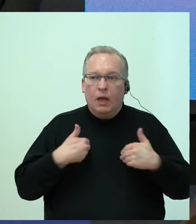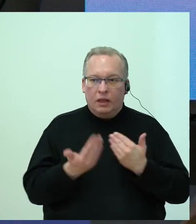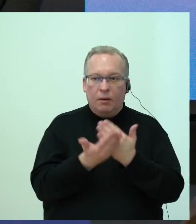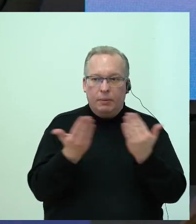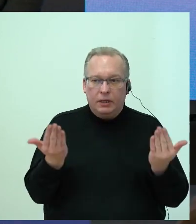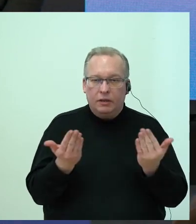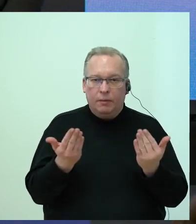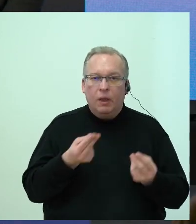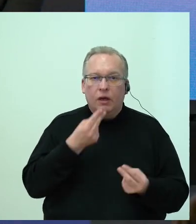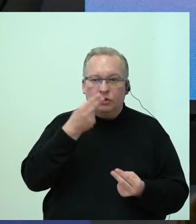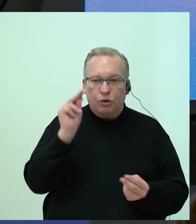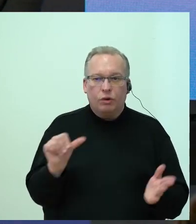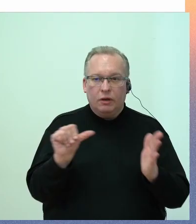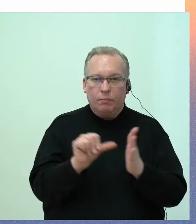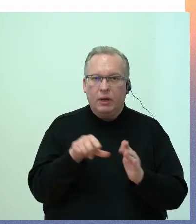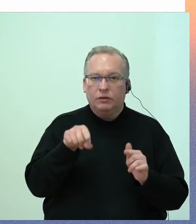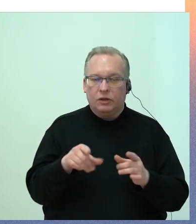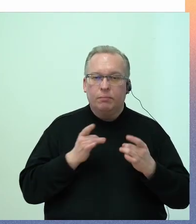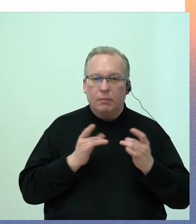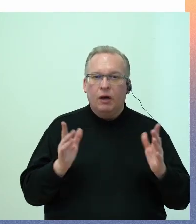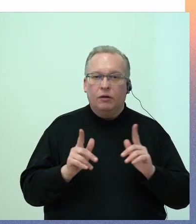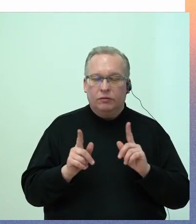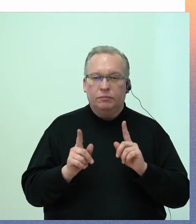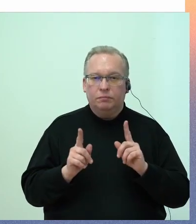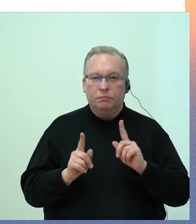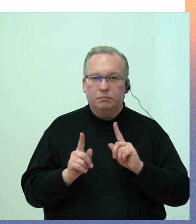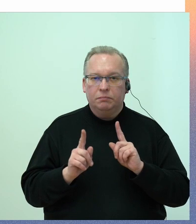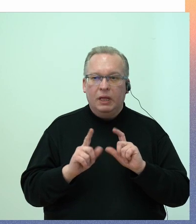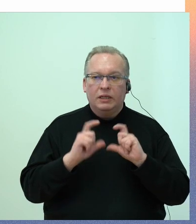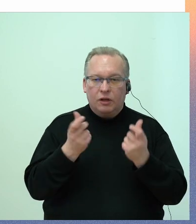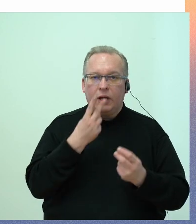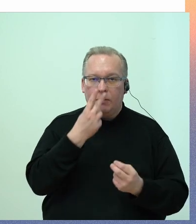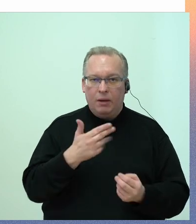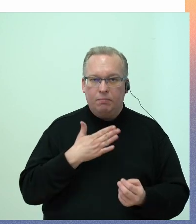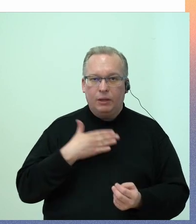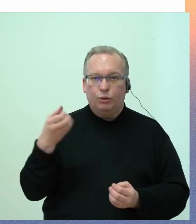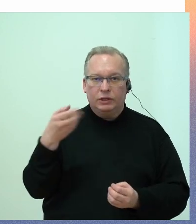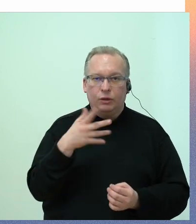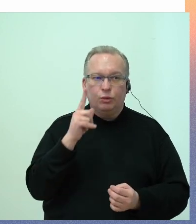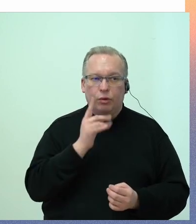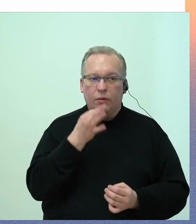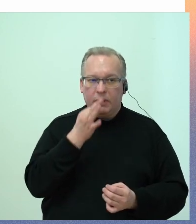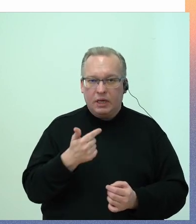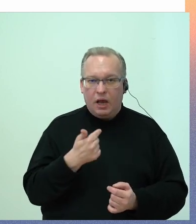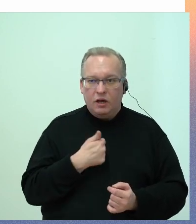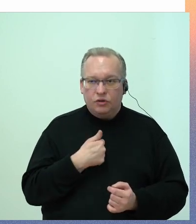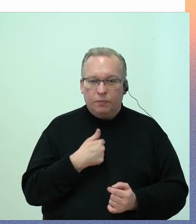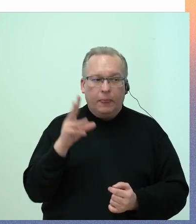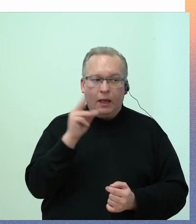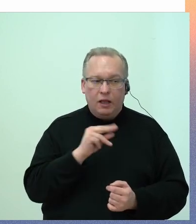Labadiena, džiaugiuosi galėdamas dalyvauti šiame renginyje, tikiuosi matote ir mano skaidres. Tiesiog noriu pasakyti, jog aš pats kalbu